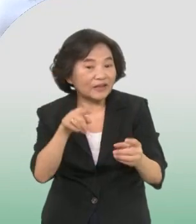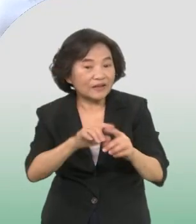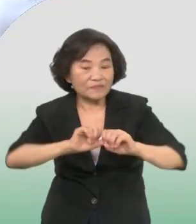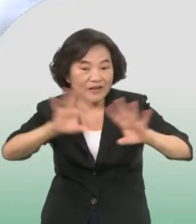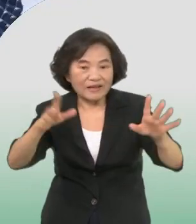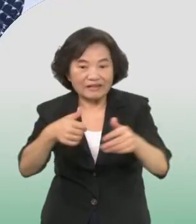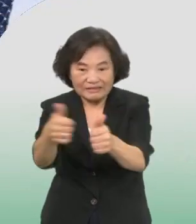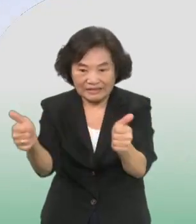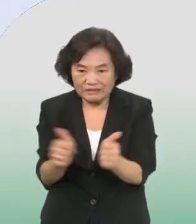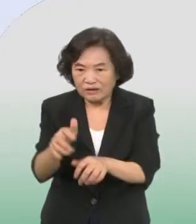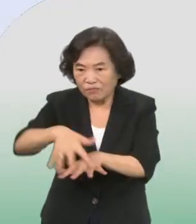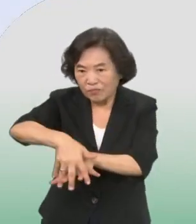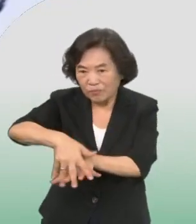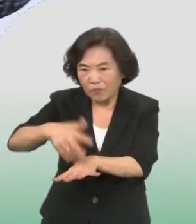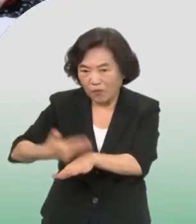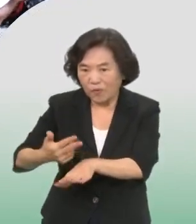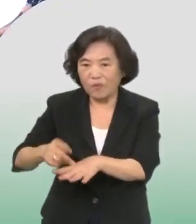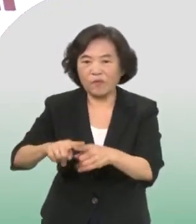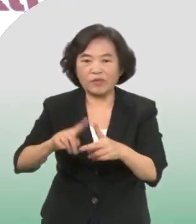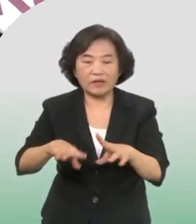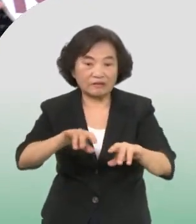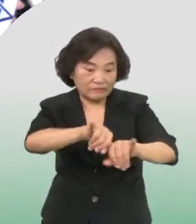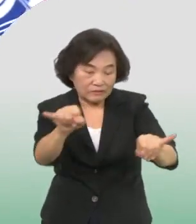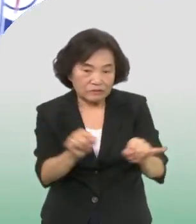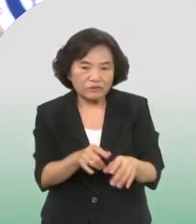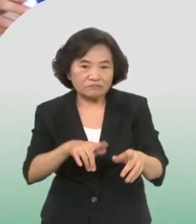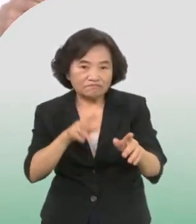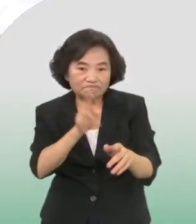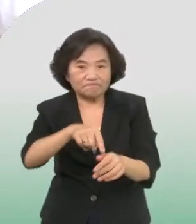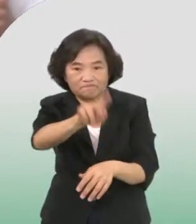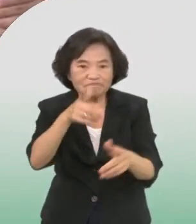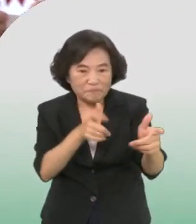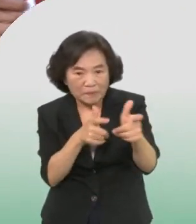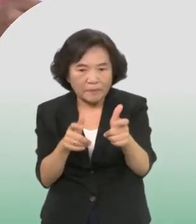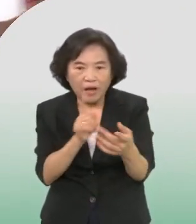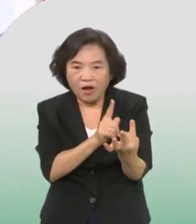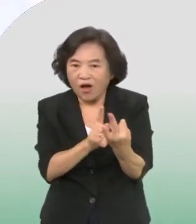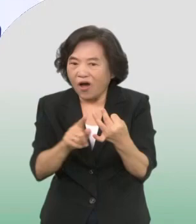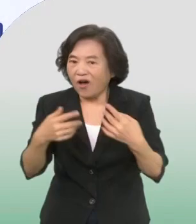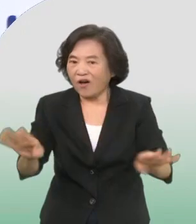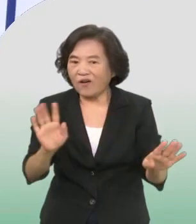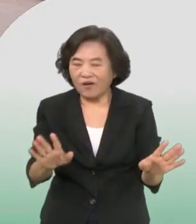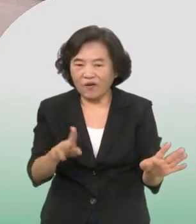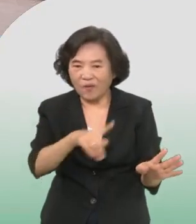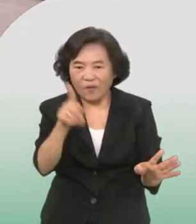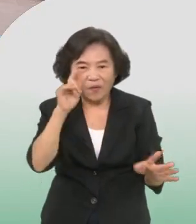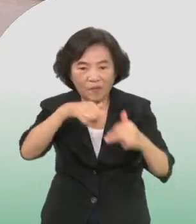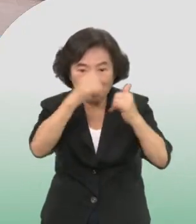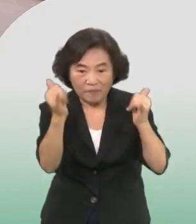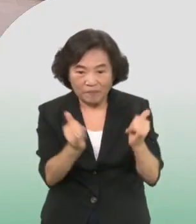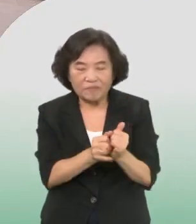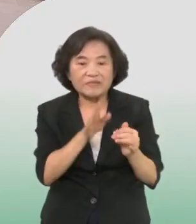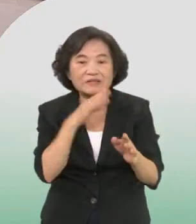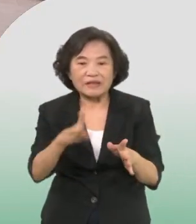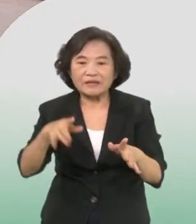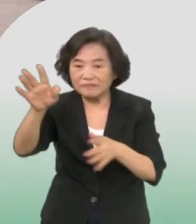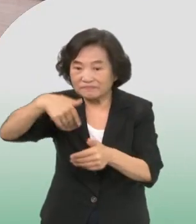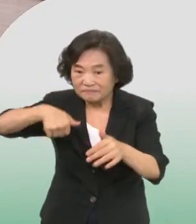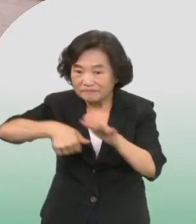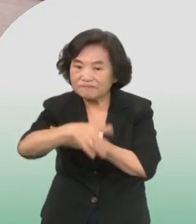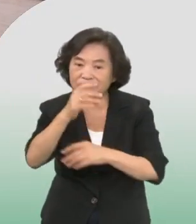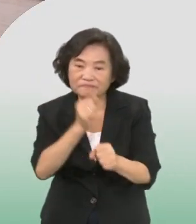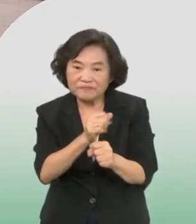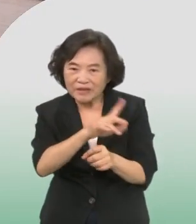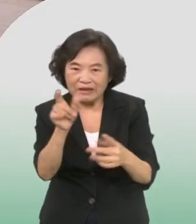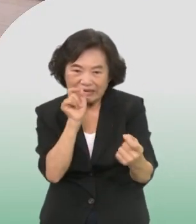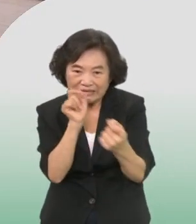播男性干部送以后，用心打猎的咱们等阵一列节目，扩大族群的媒体使用权以外，